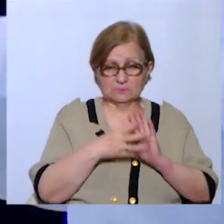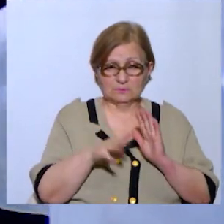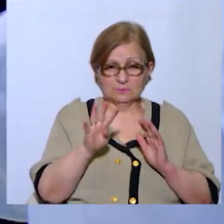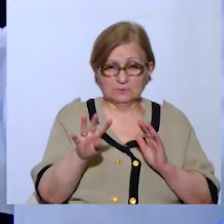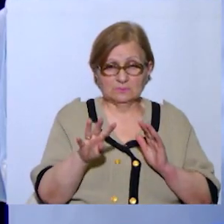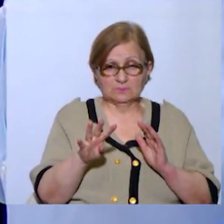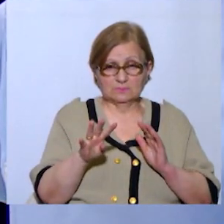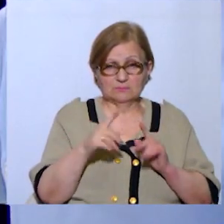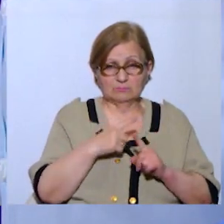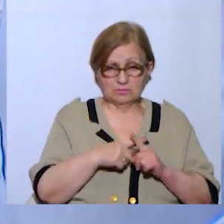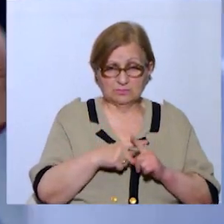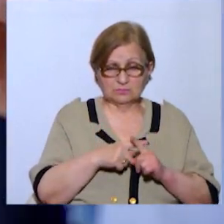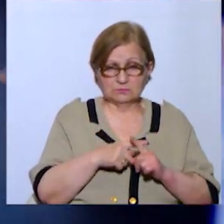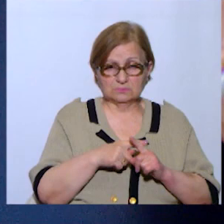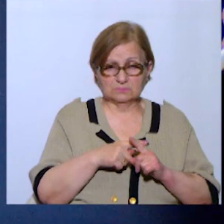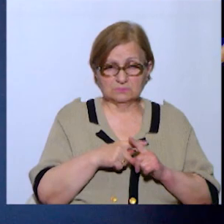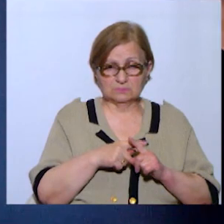1.94 მიასეც პლუს